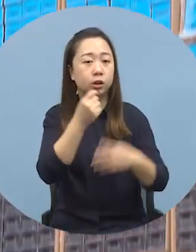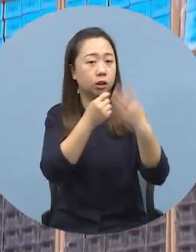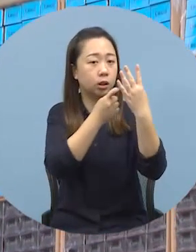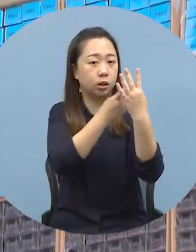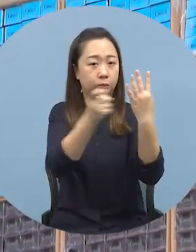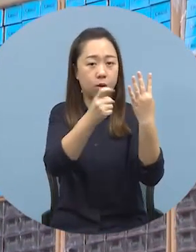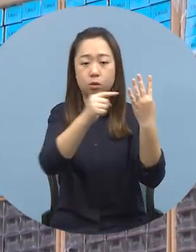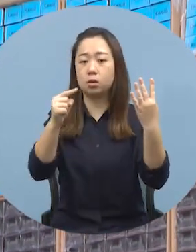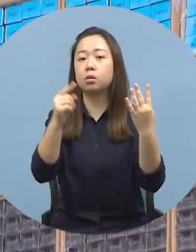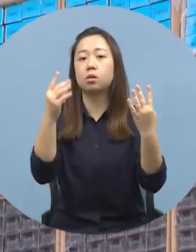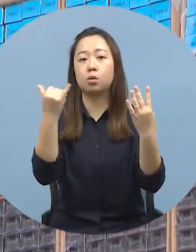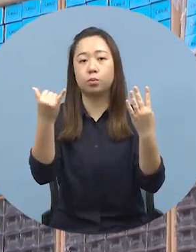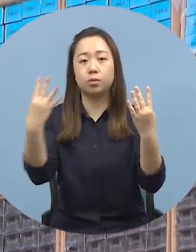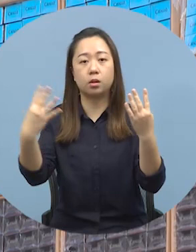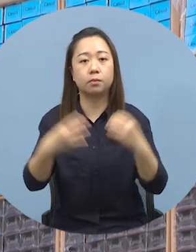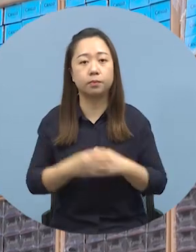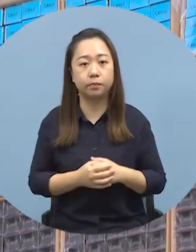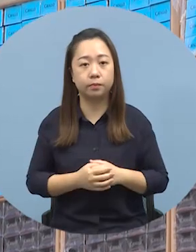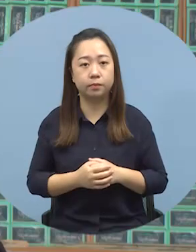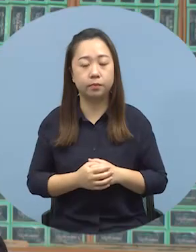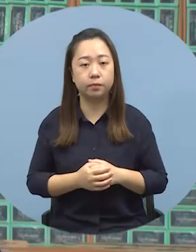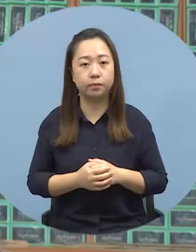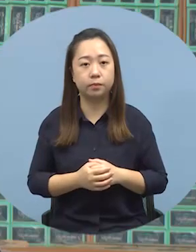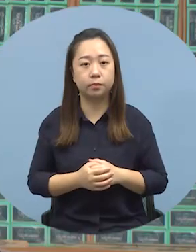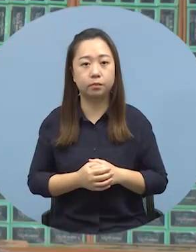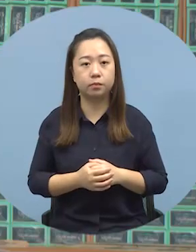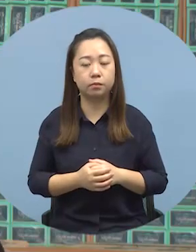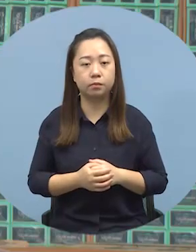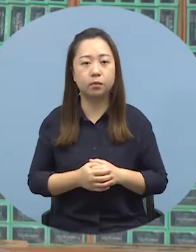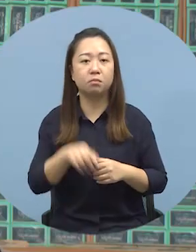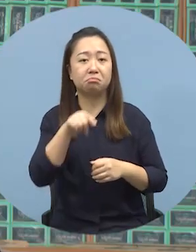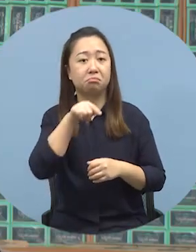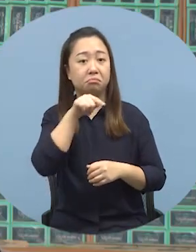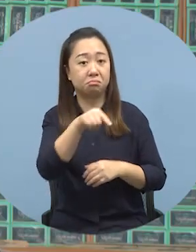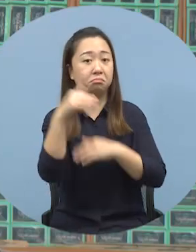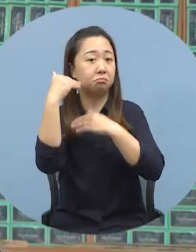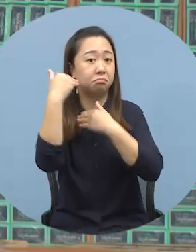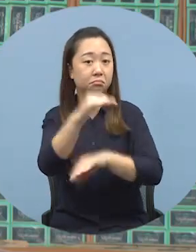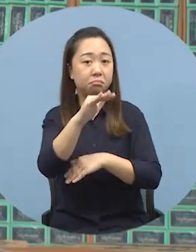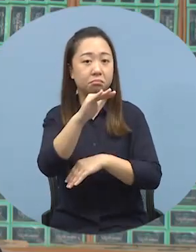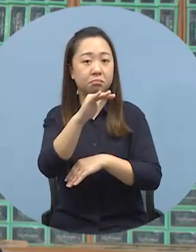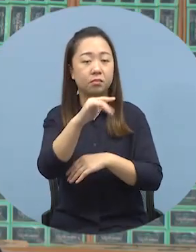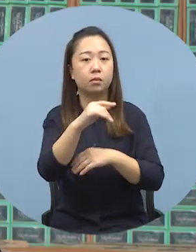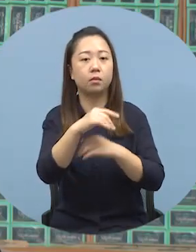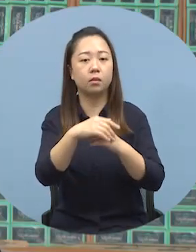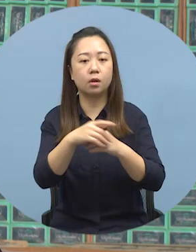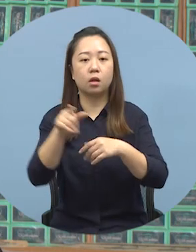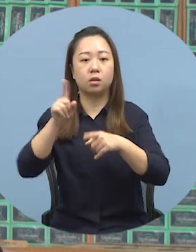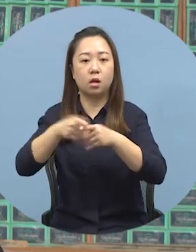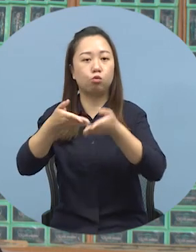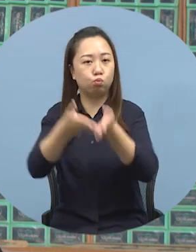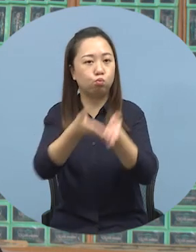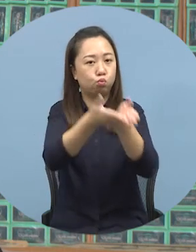介乎49至64歲。我哋相信咧呢一批嘅貨櫃咧係經水路嚟